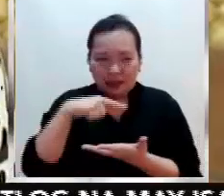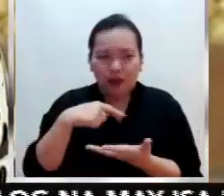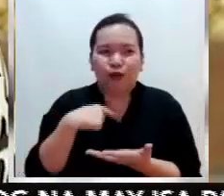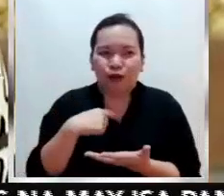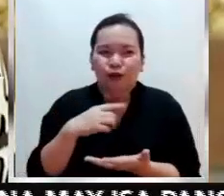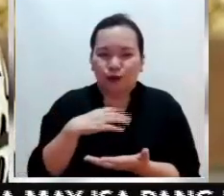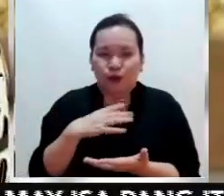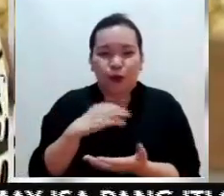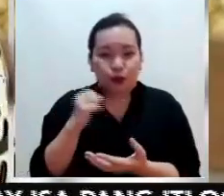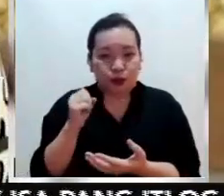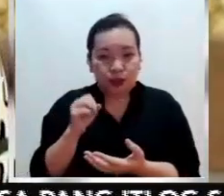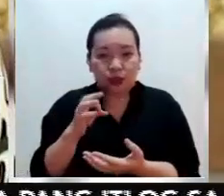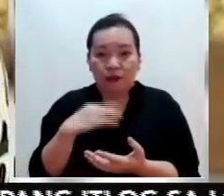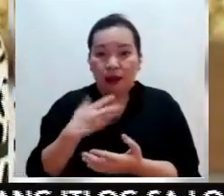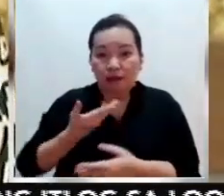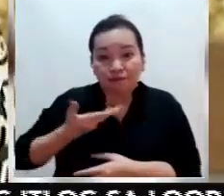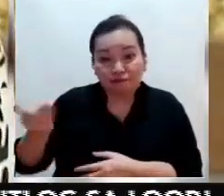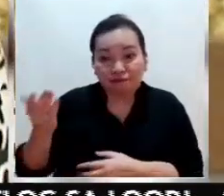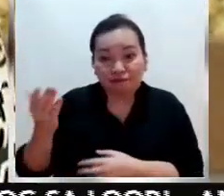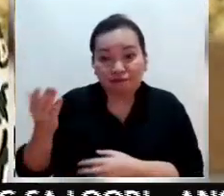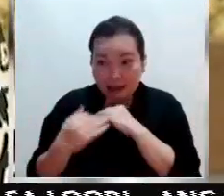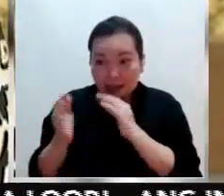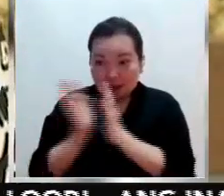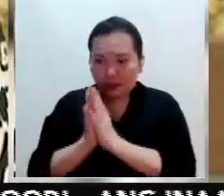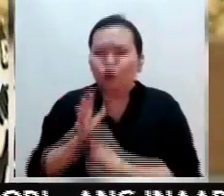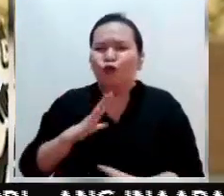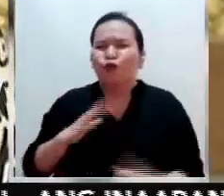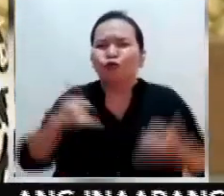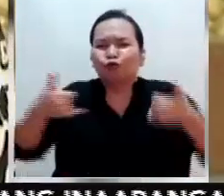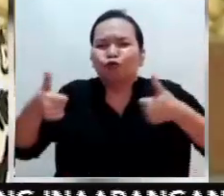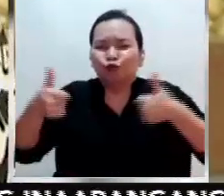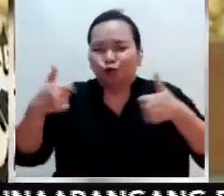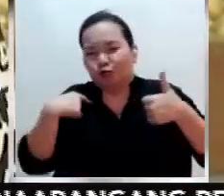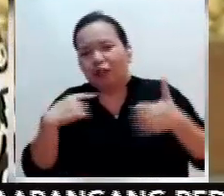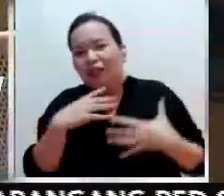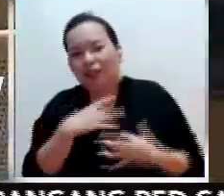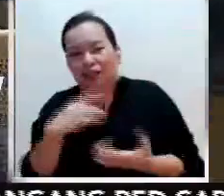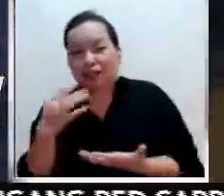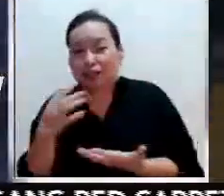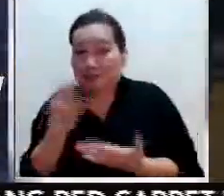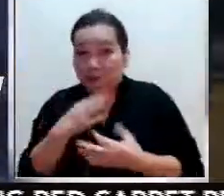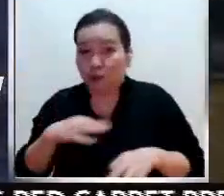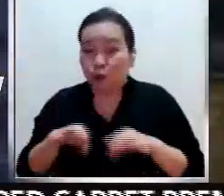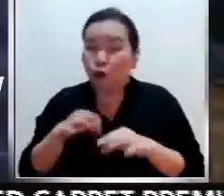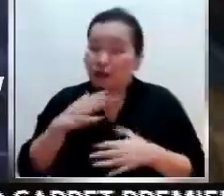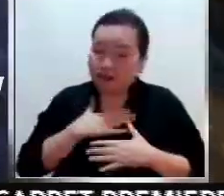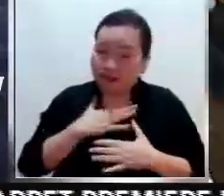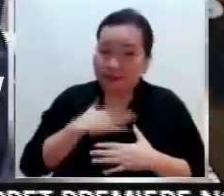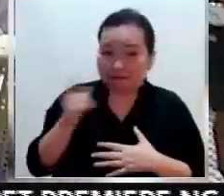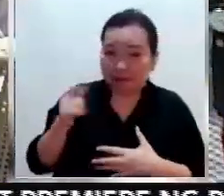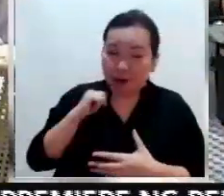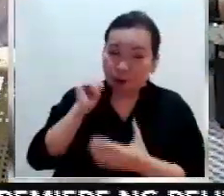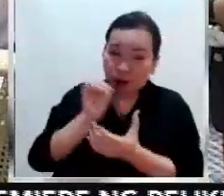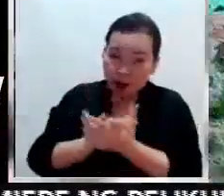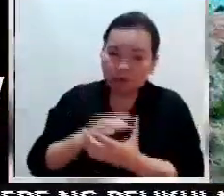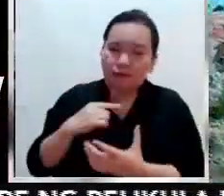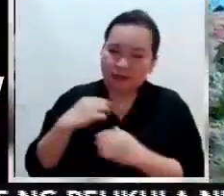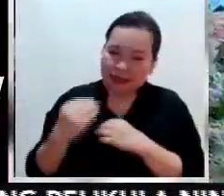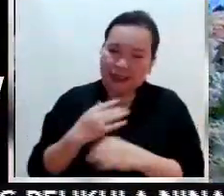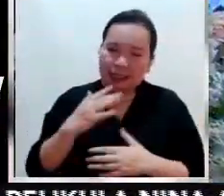niya akong gumawa ng mga ganun, siyempre game na game tayo. Basta masaya siya, masaya na rin ako. Ang TikTokerist era ni Ding